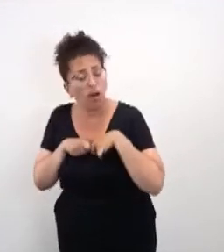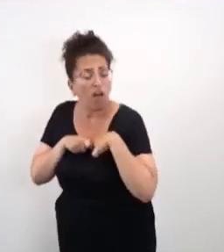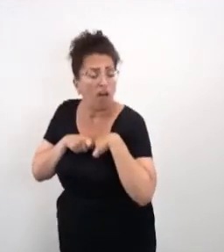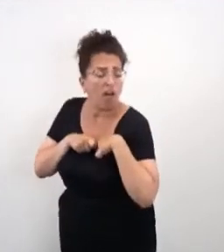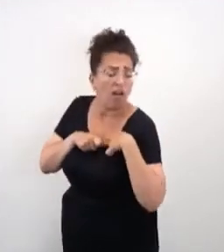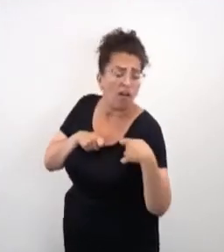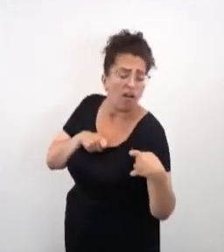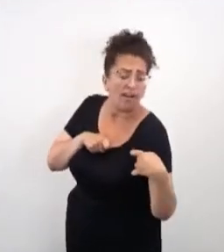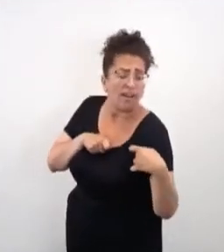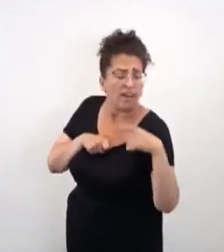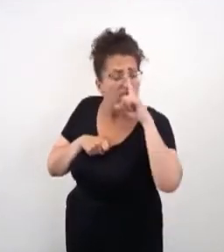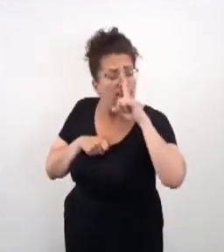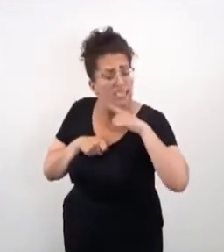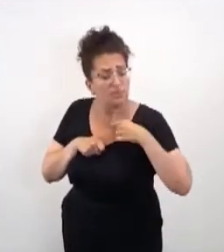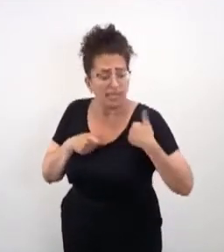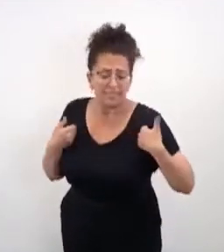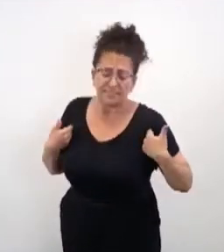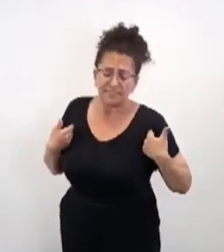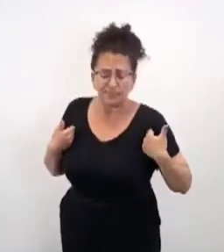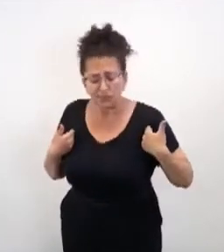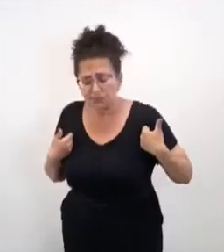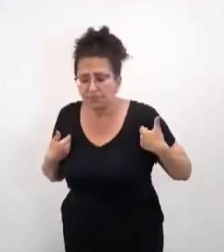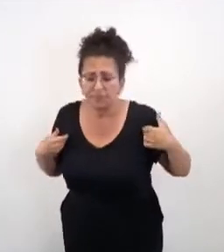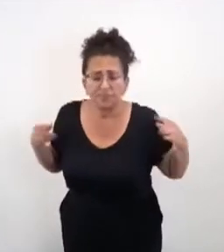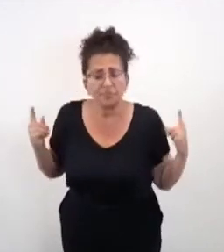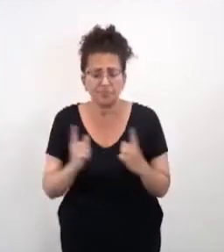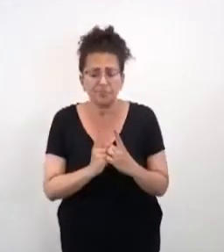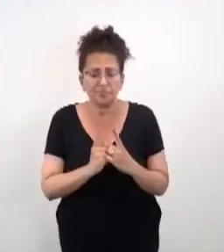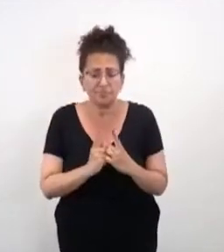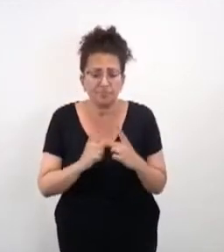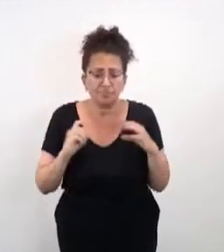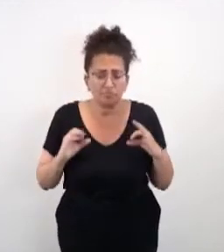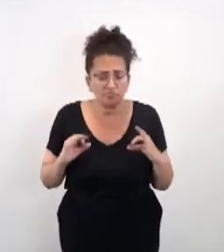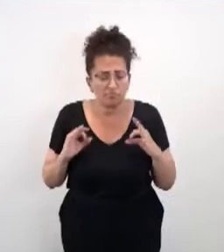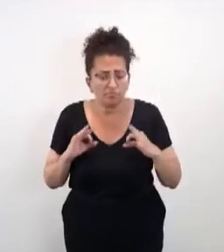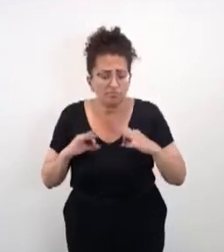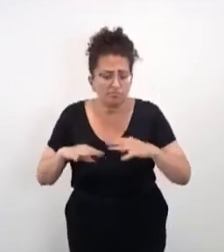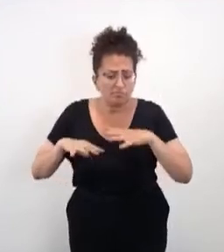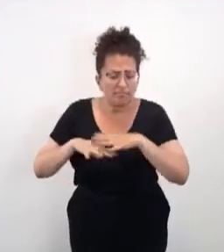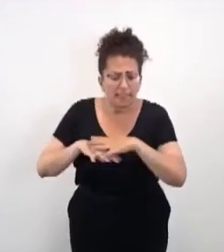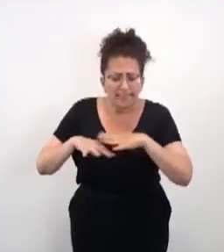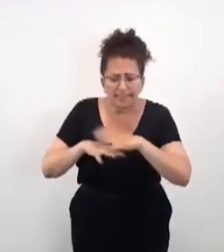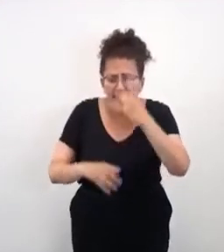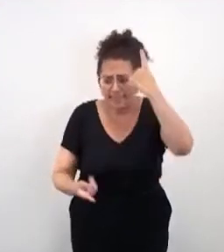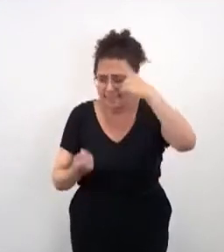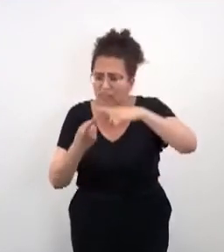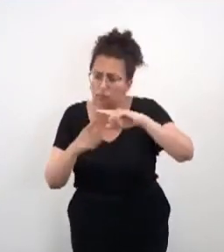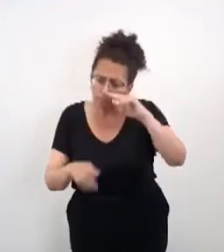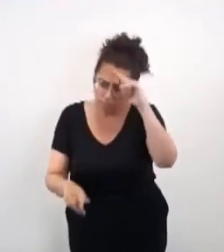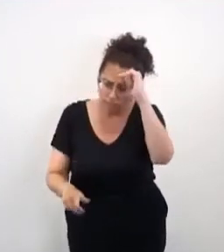simplement vous interpeller sur le dispositif quartier de reconquête républicaine. C'est vrai que...